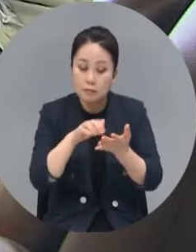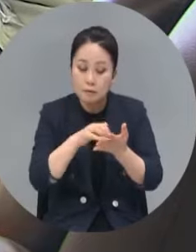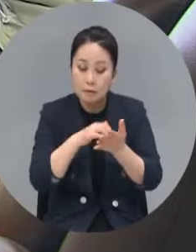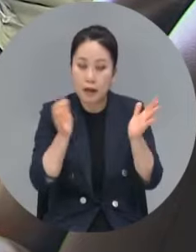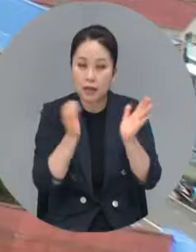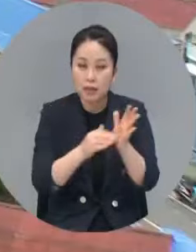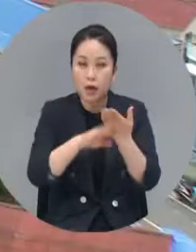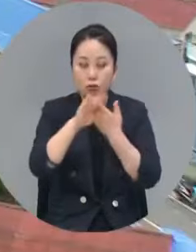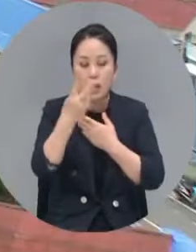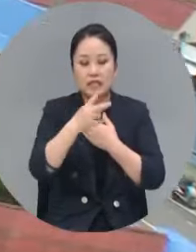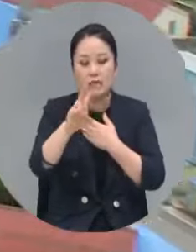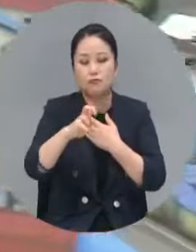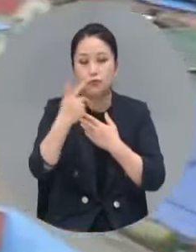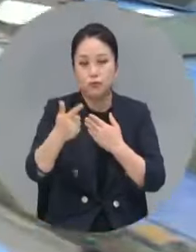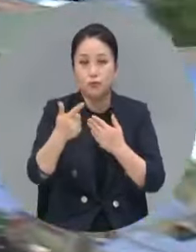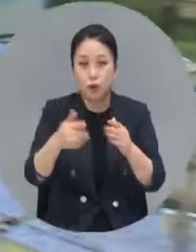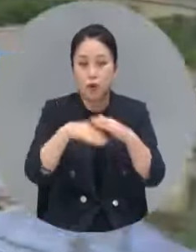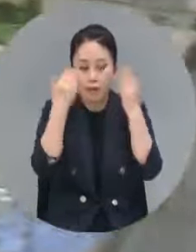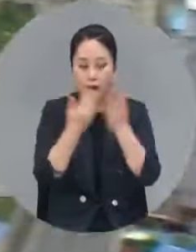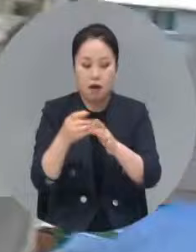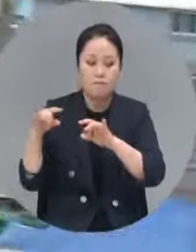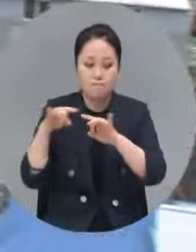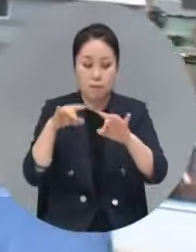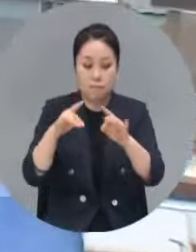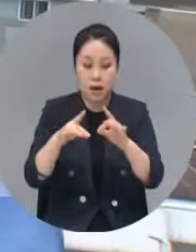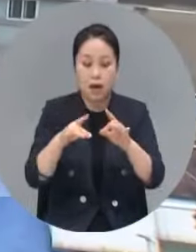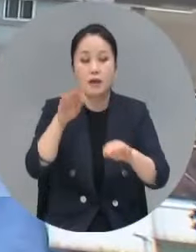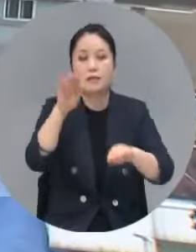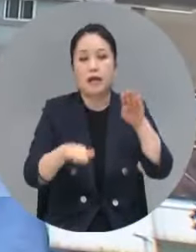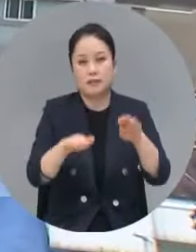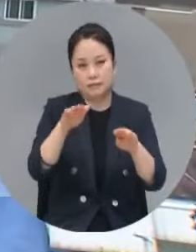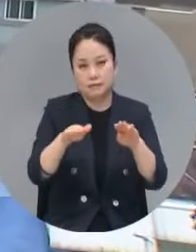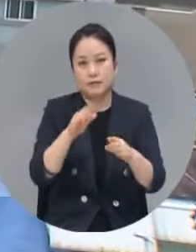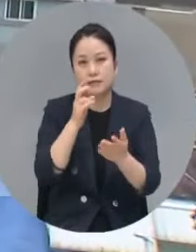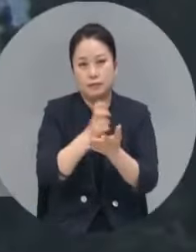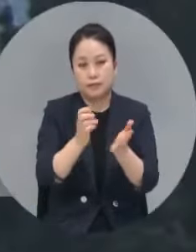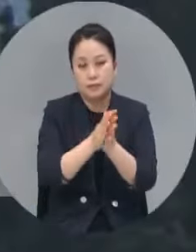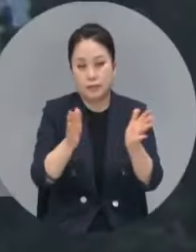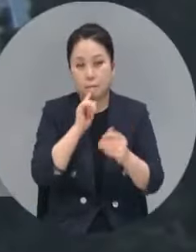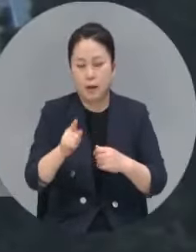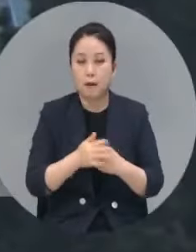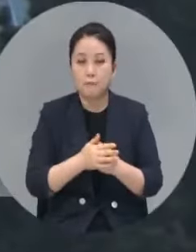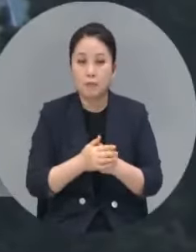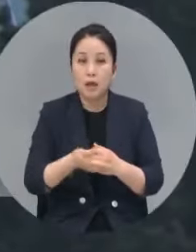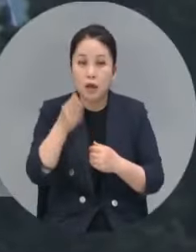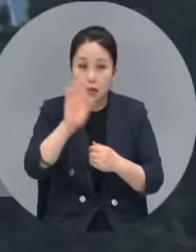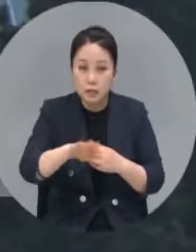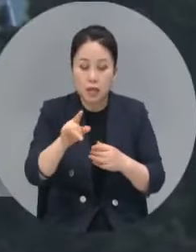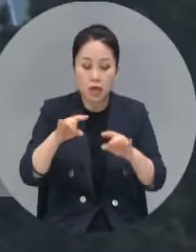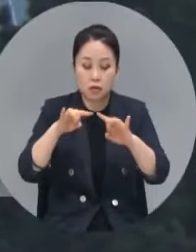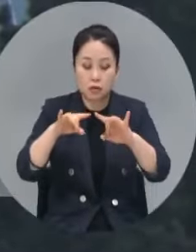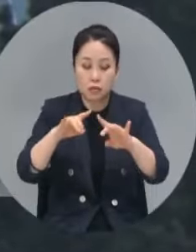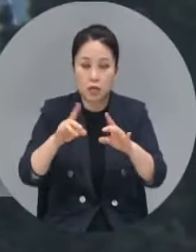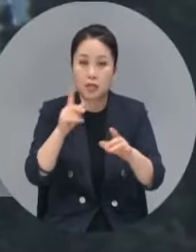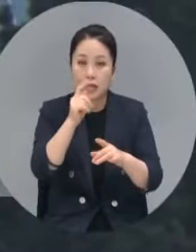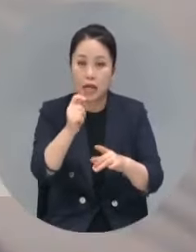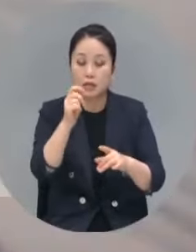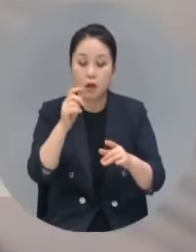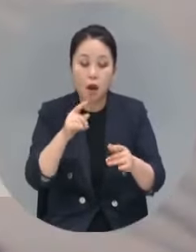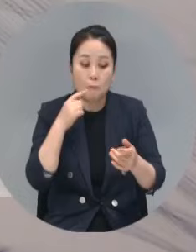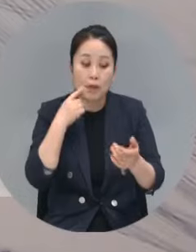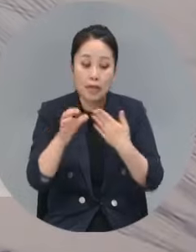방침입니다 부산시는이 제도로 주민들 편의 향상은 물론 전력 소비가 많은 데이터 센터 유치와